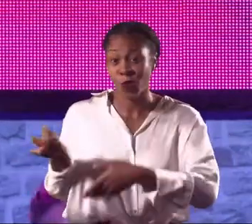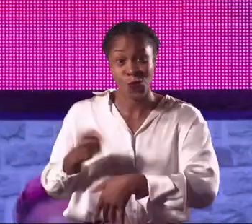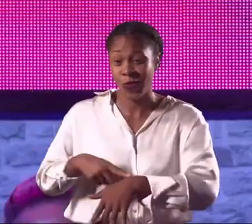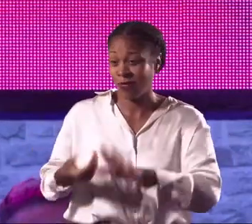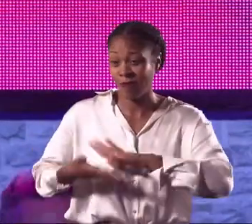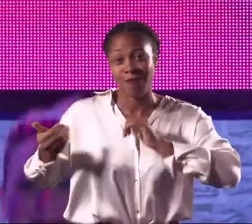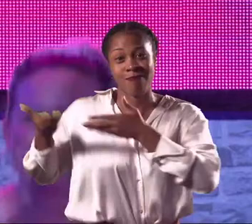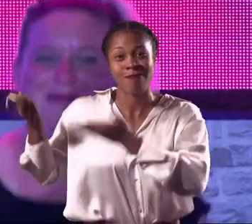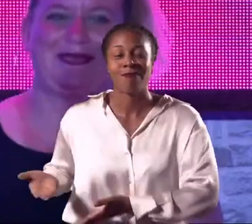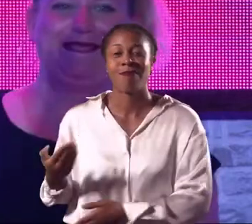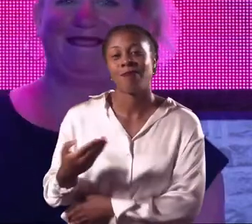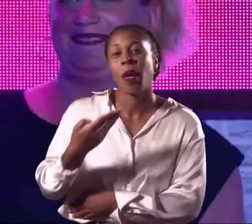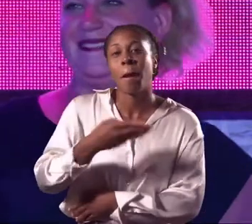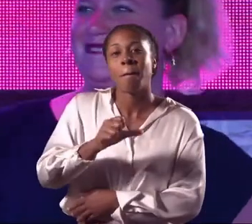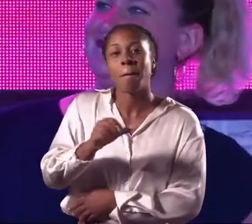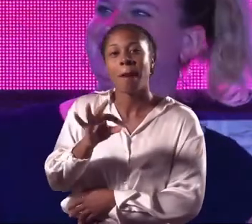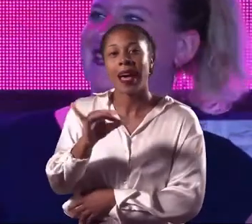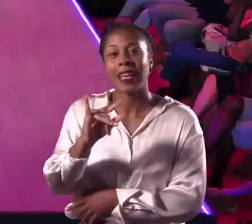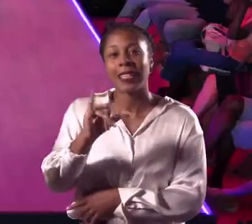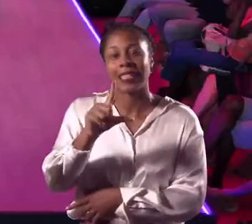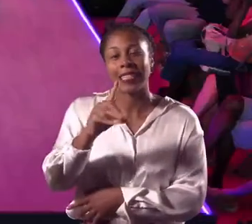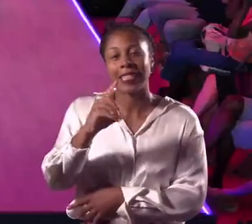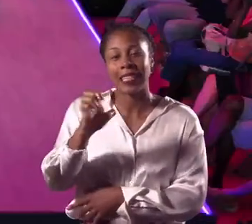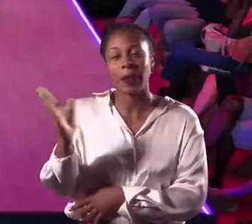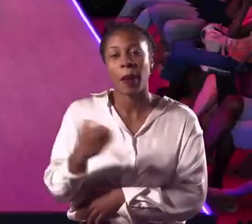suite à Mathilde Panot.